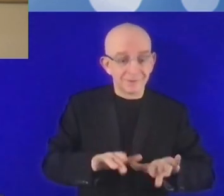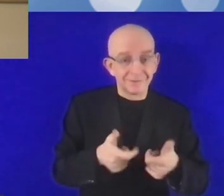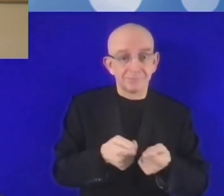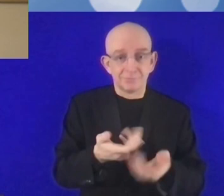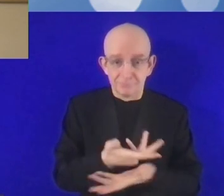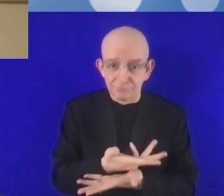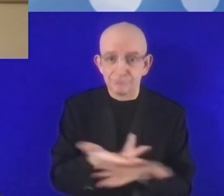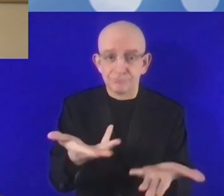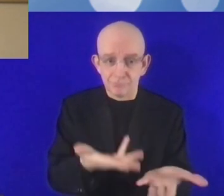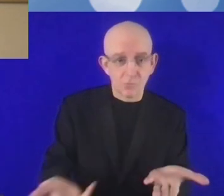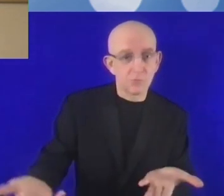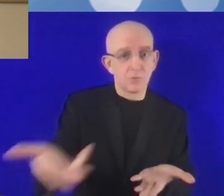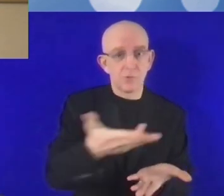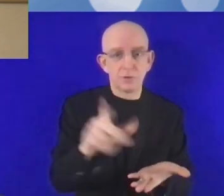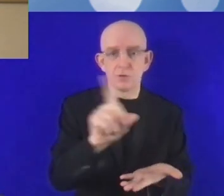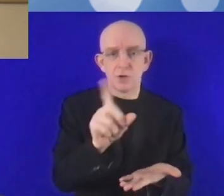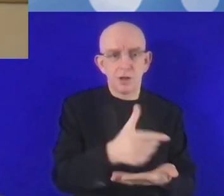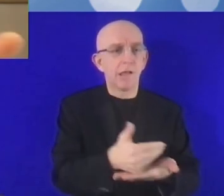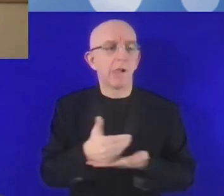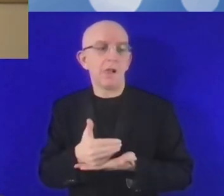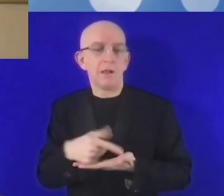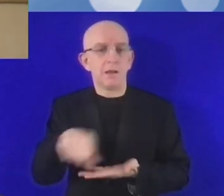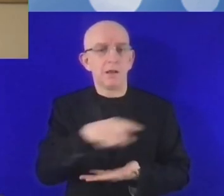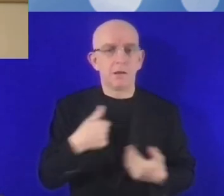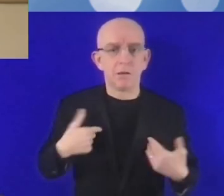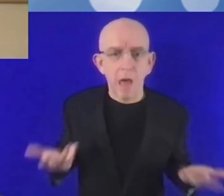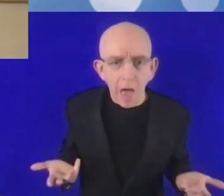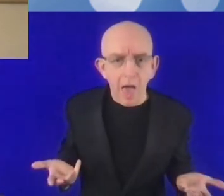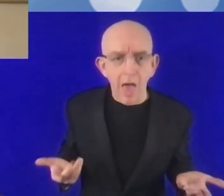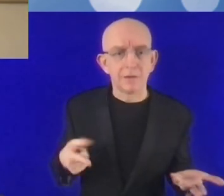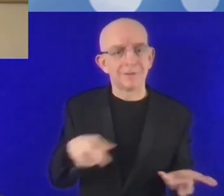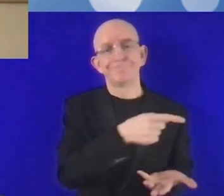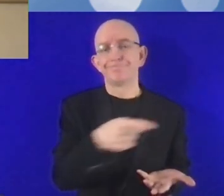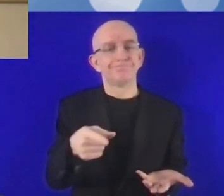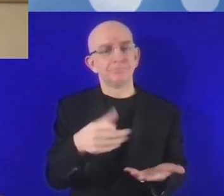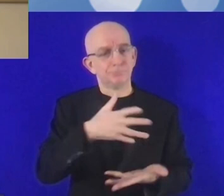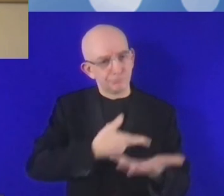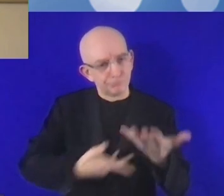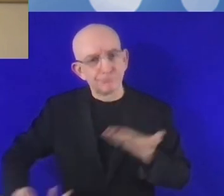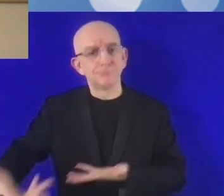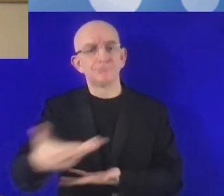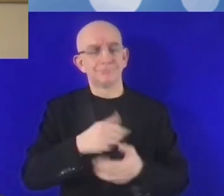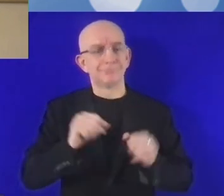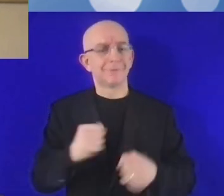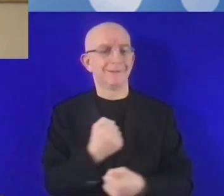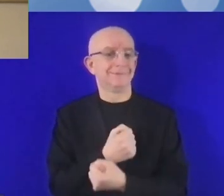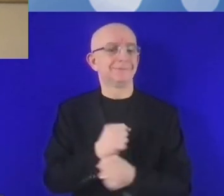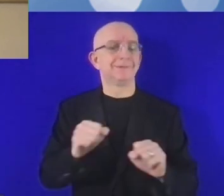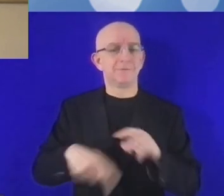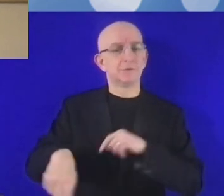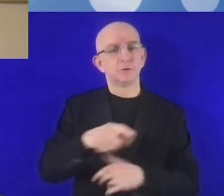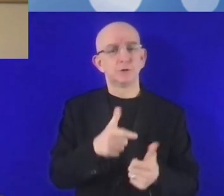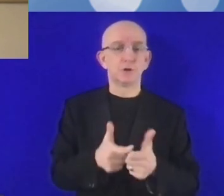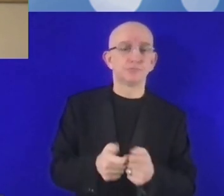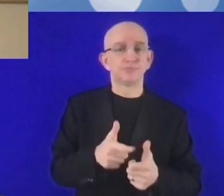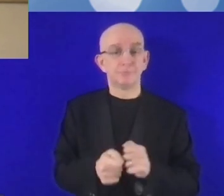保证信息的流动，但是同时我们也保证信息的安全，这是三方面